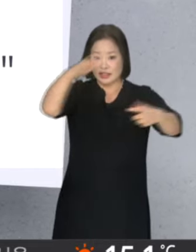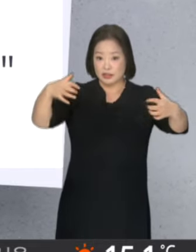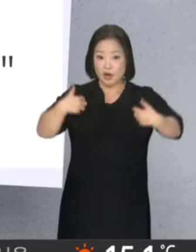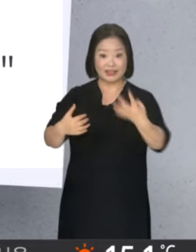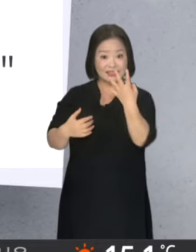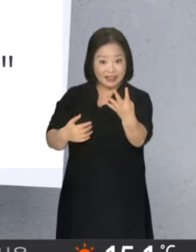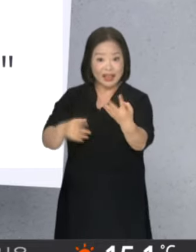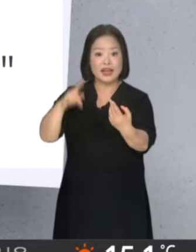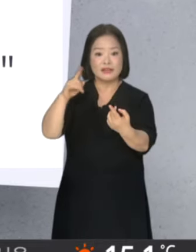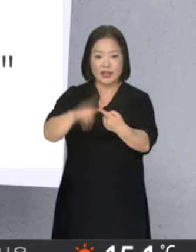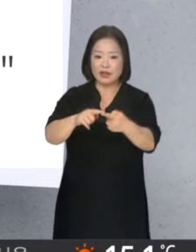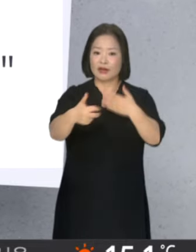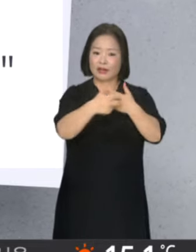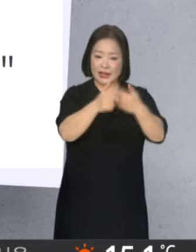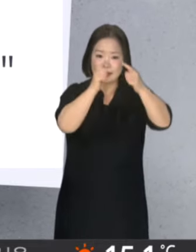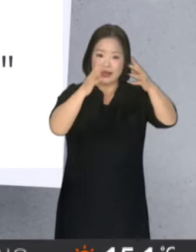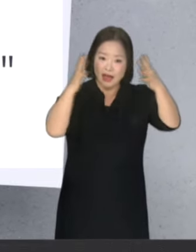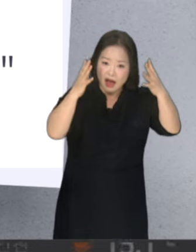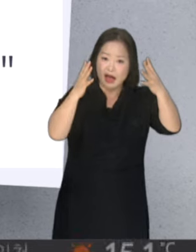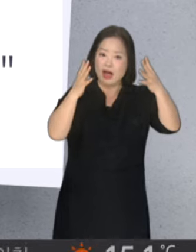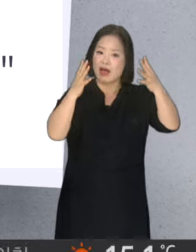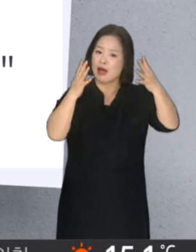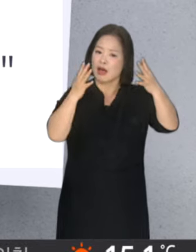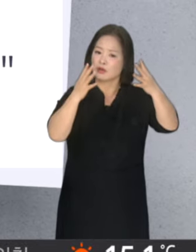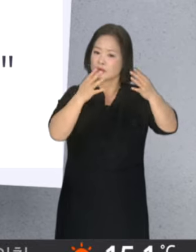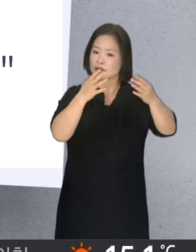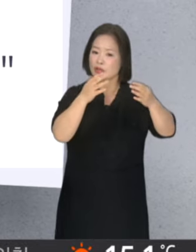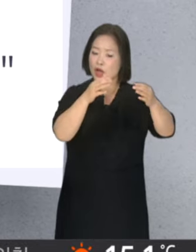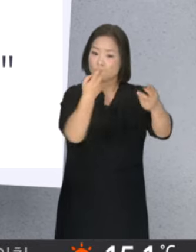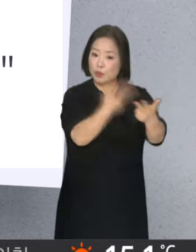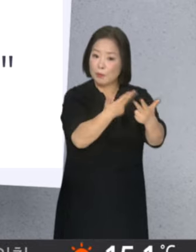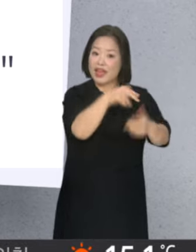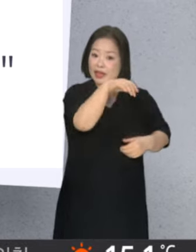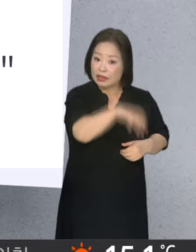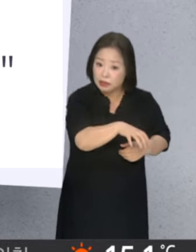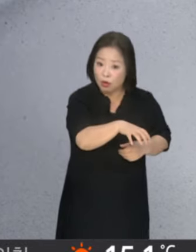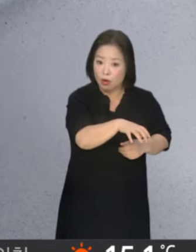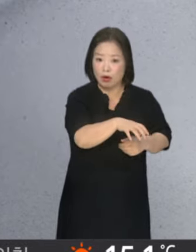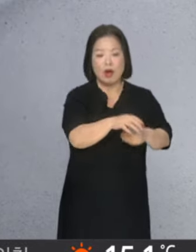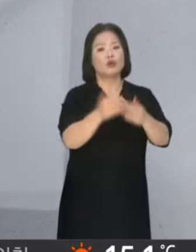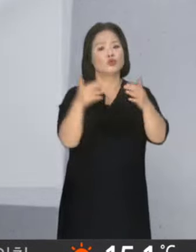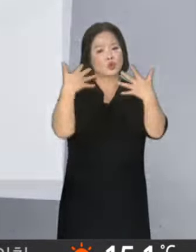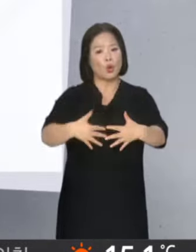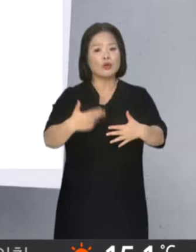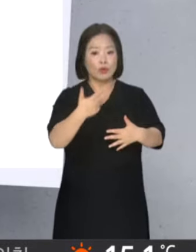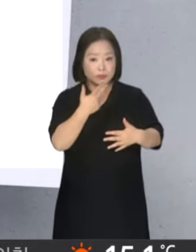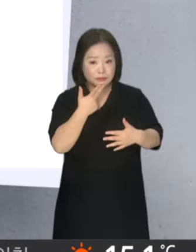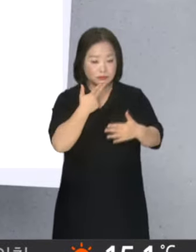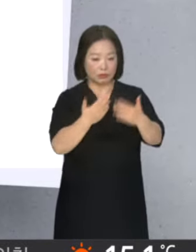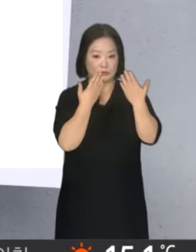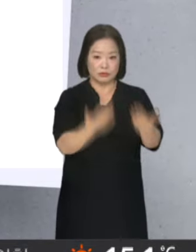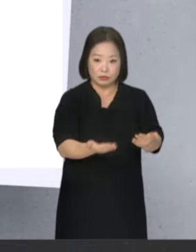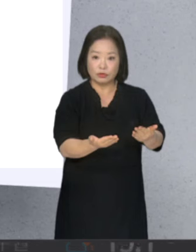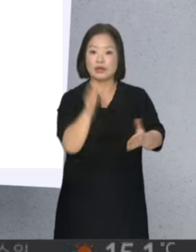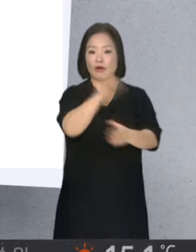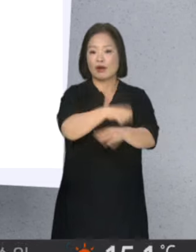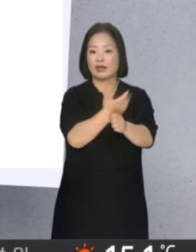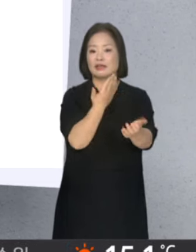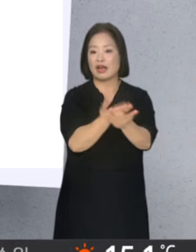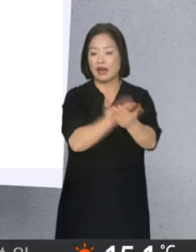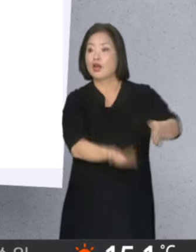밝힌 대한의학회와 의대학장 단체가 휴학 승인 등을 조건으로 내걸었고 거점 국립대 총장 들도 입장문을